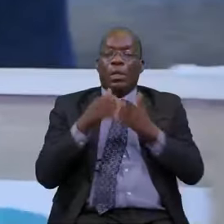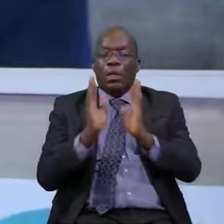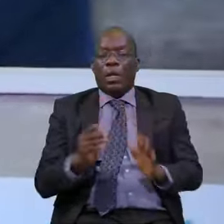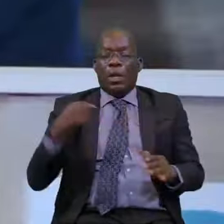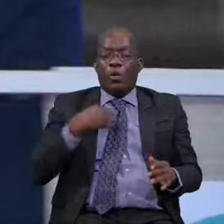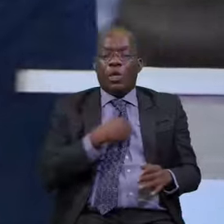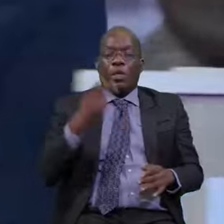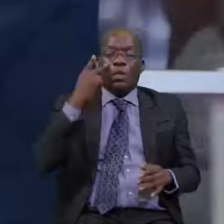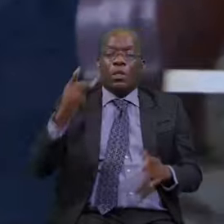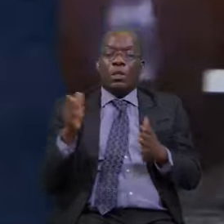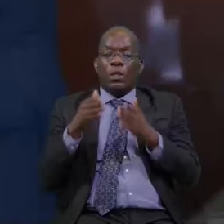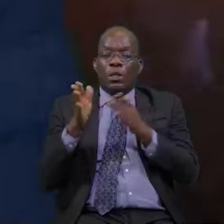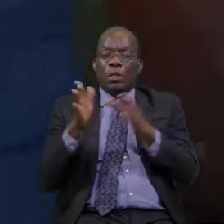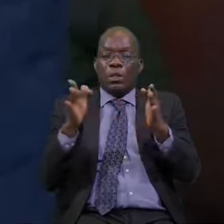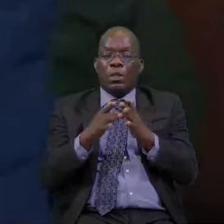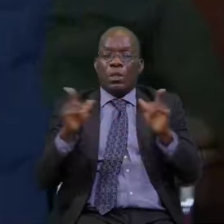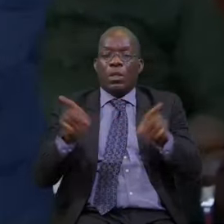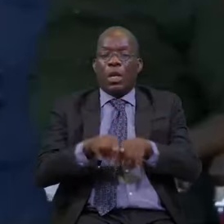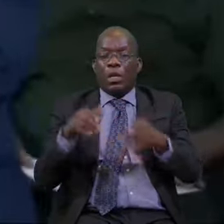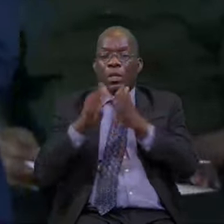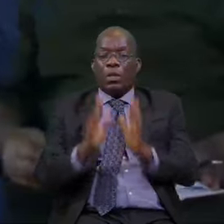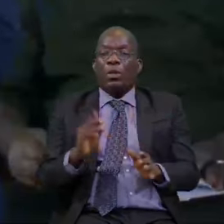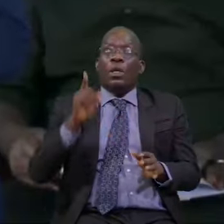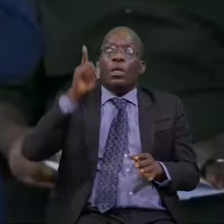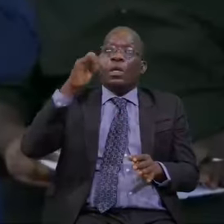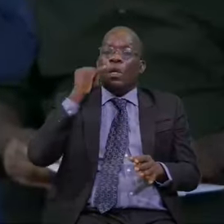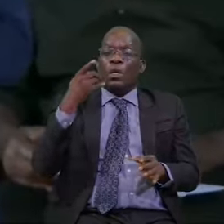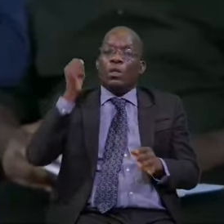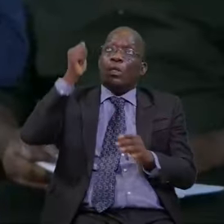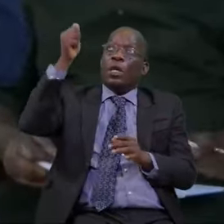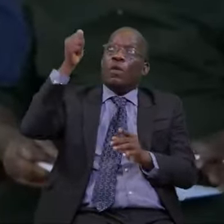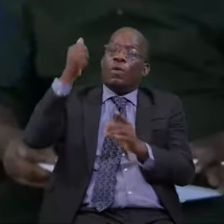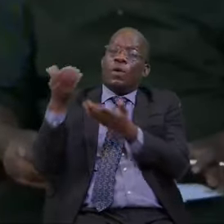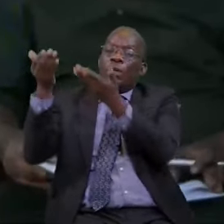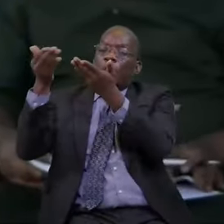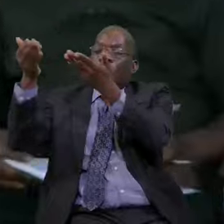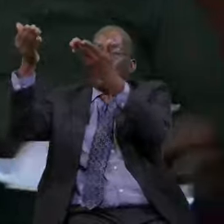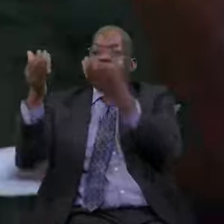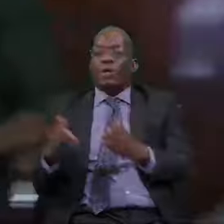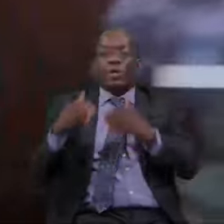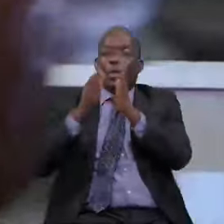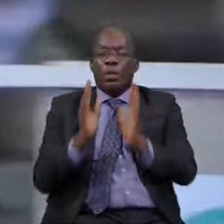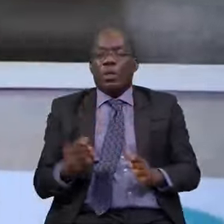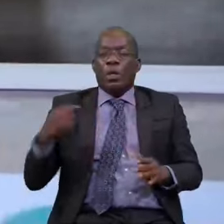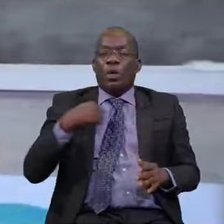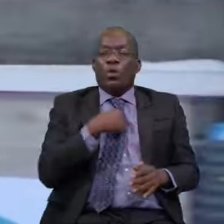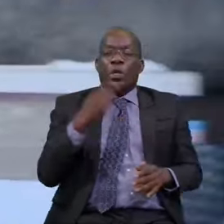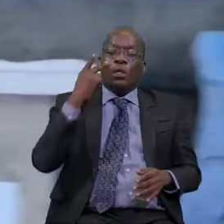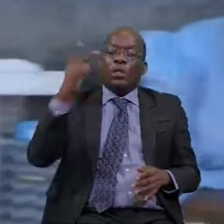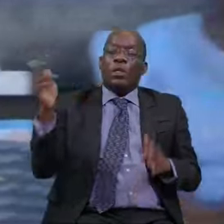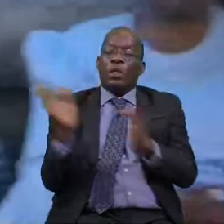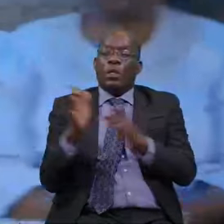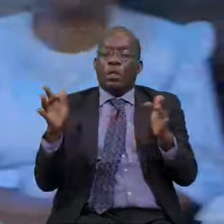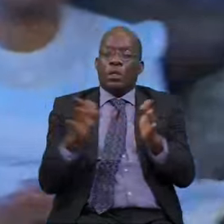nous voyons Jésus comme dirigeant. Il est le dirigeant sacrificiel. Nous voyons Jésus